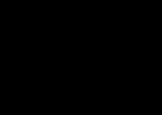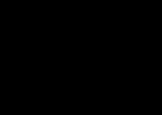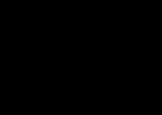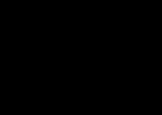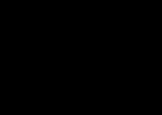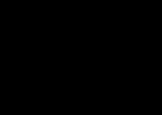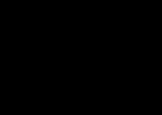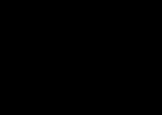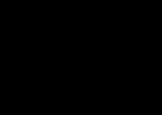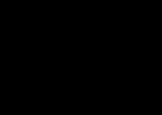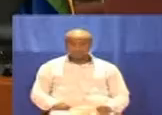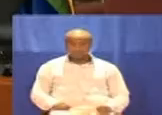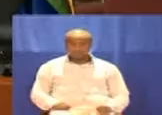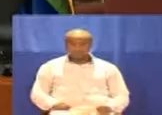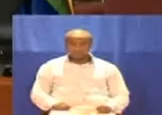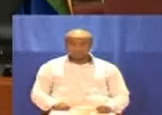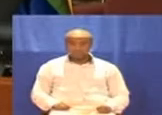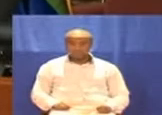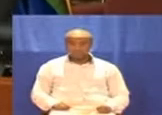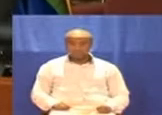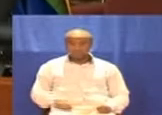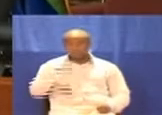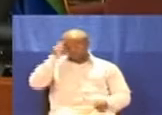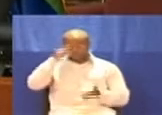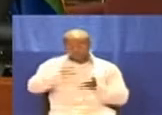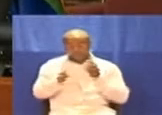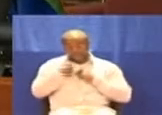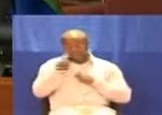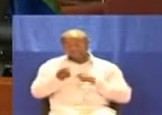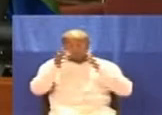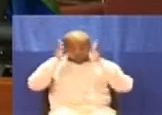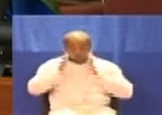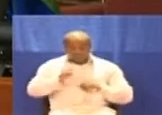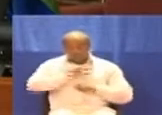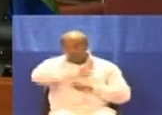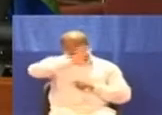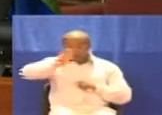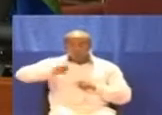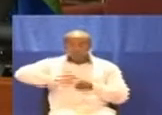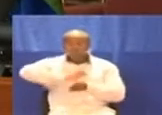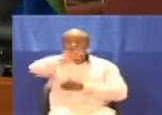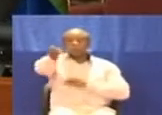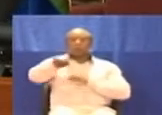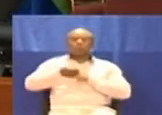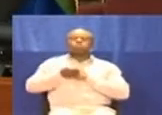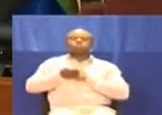Alhamisi. Na ndio maana nasema waheshimiwa wabunge warudi.